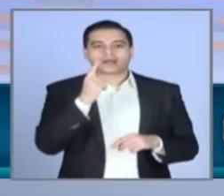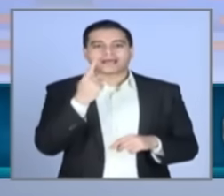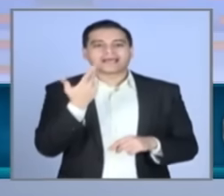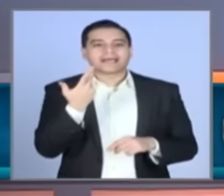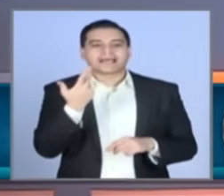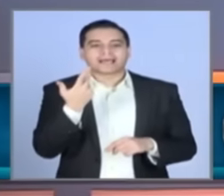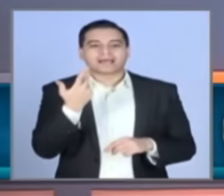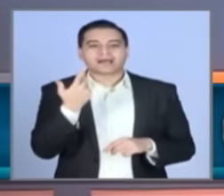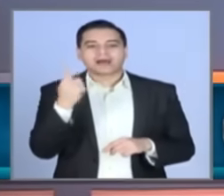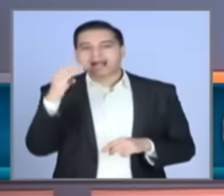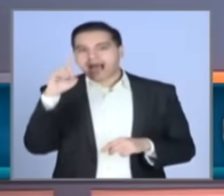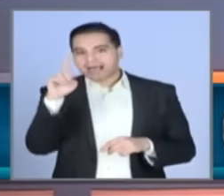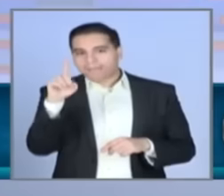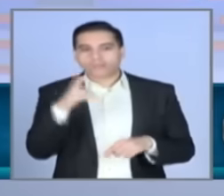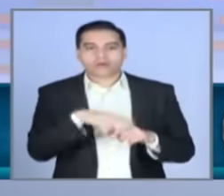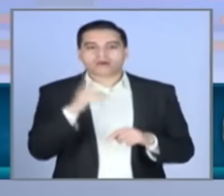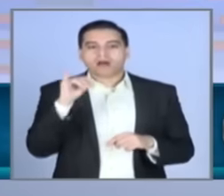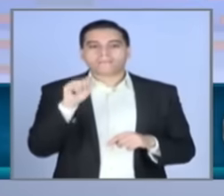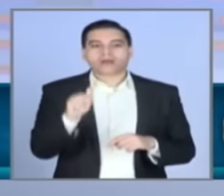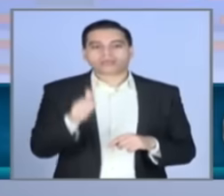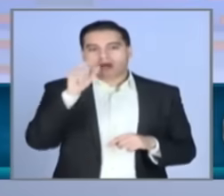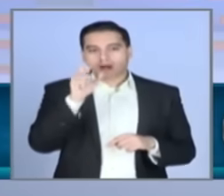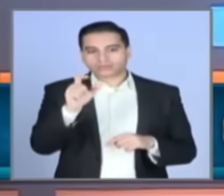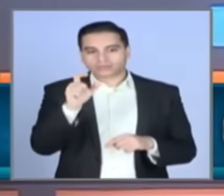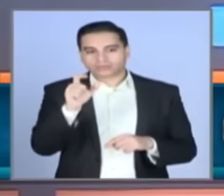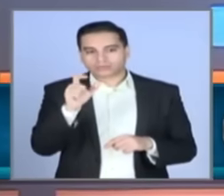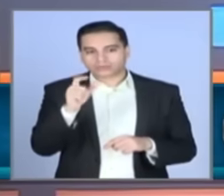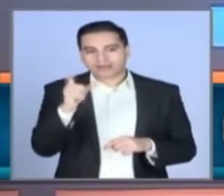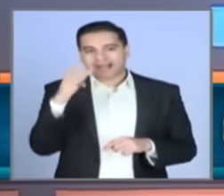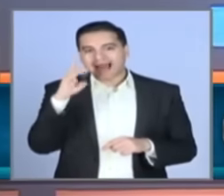هما ايه؟ رجب ورمضان. رجب فيه نقطتين.